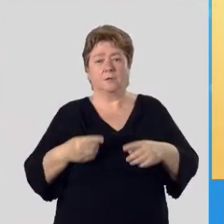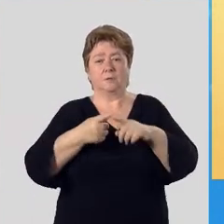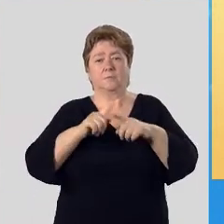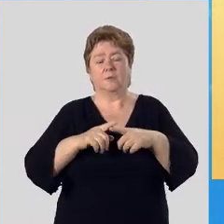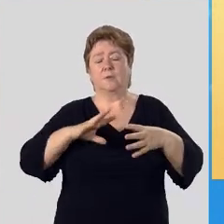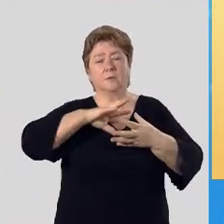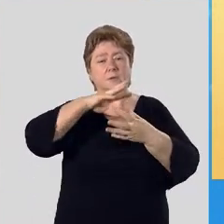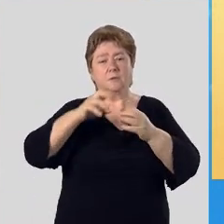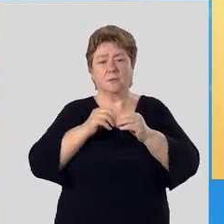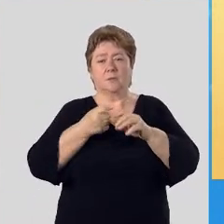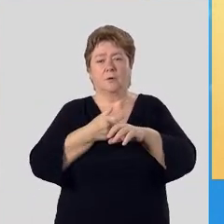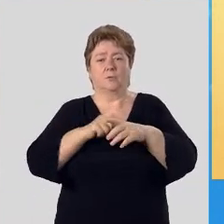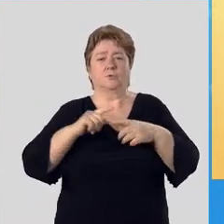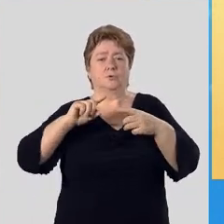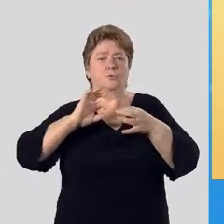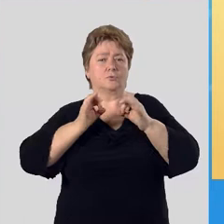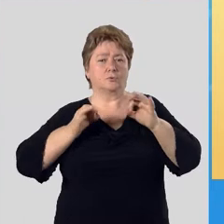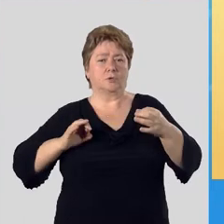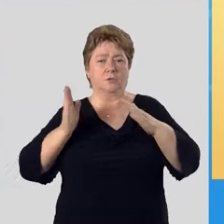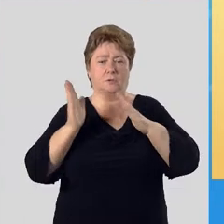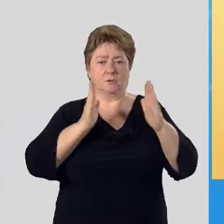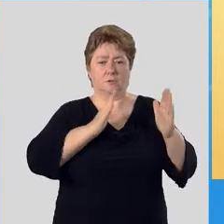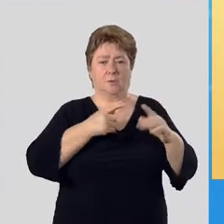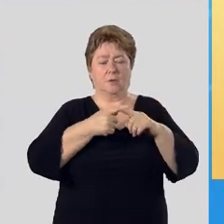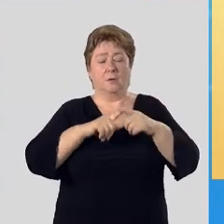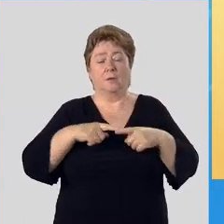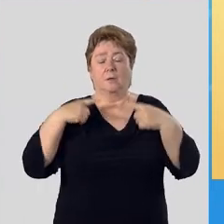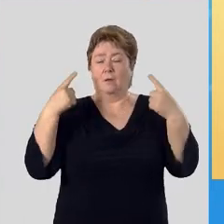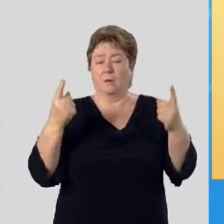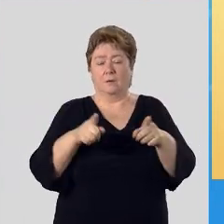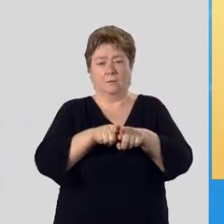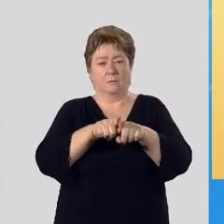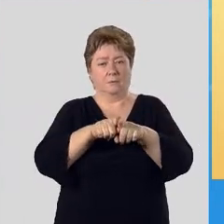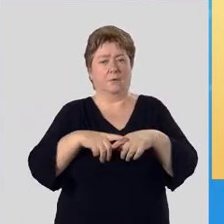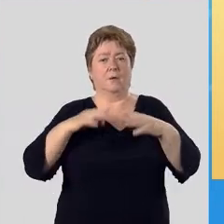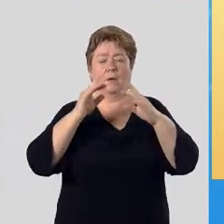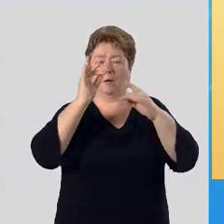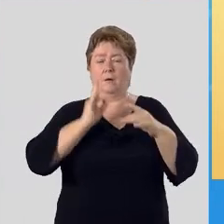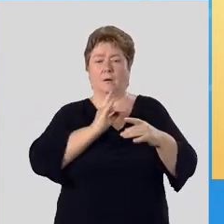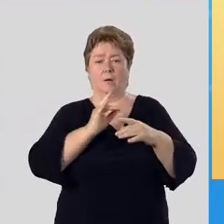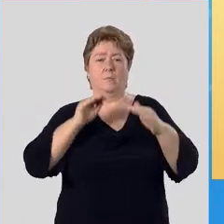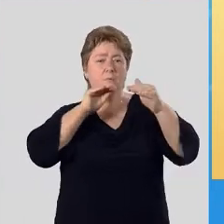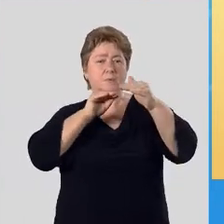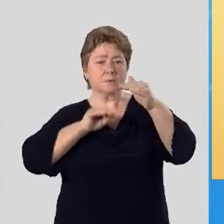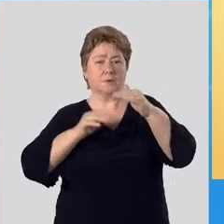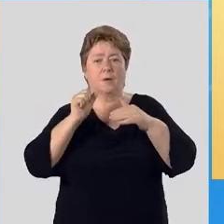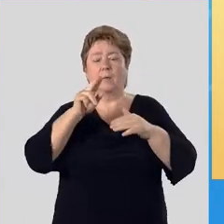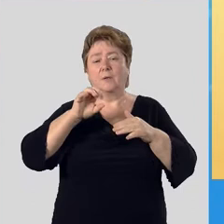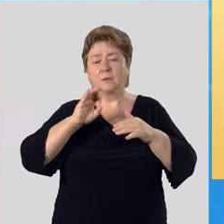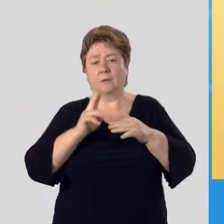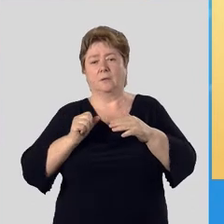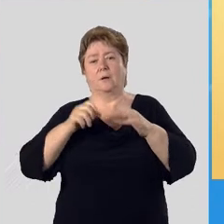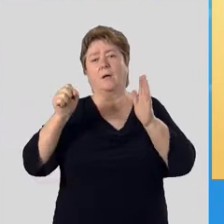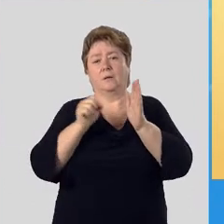это целостная, очень сложная система. Это одновременно и храм, и склад, и аптека,